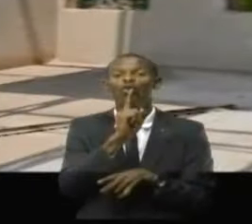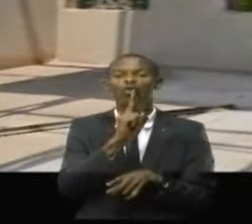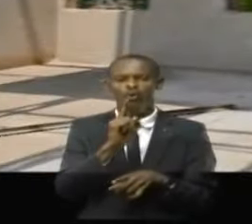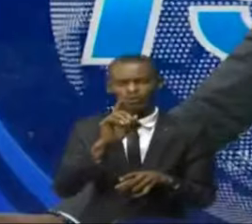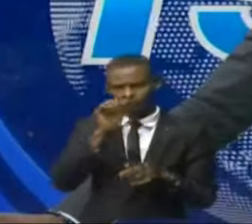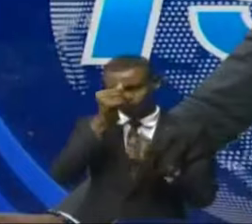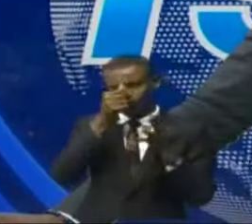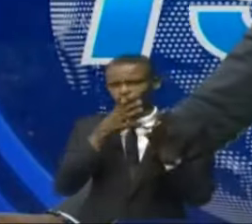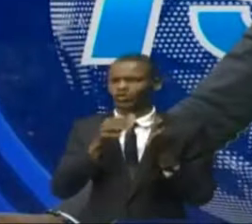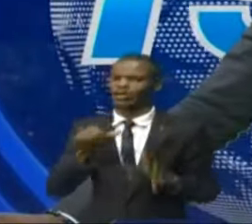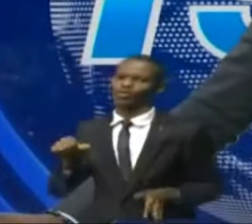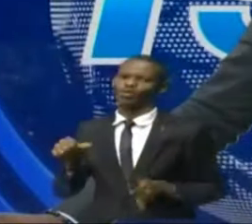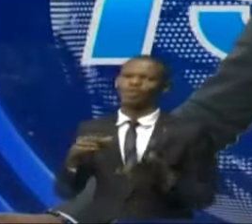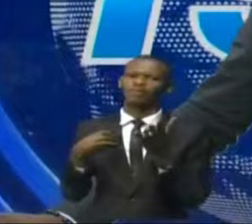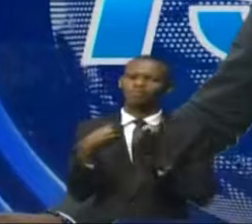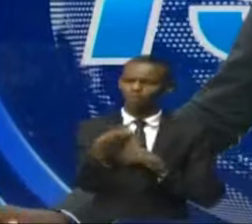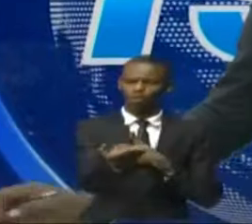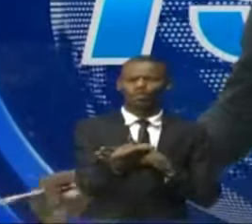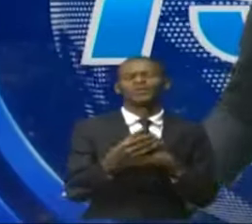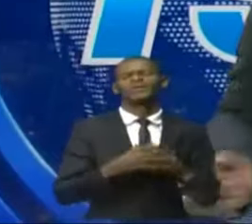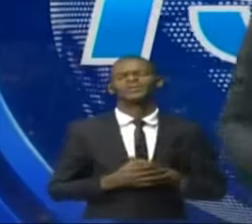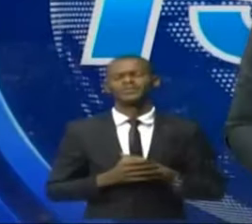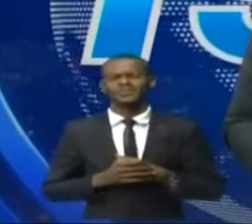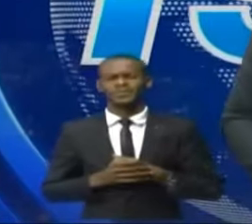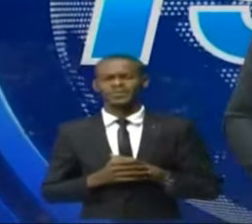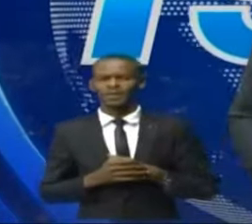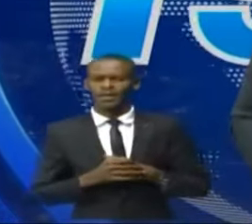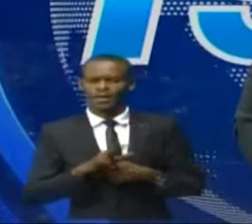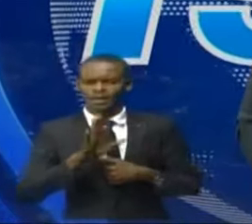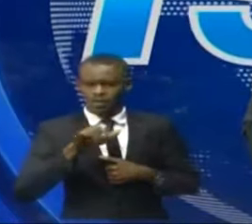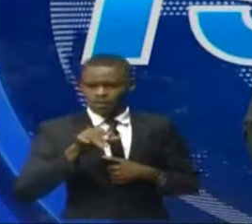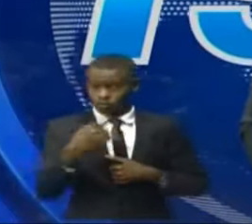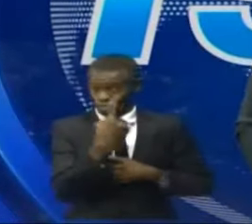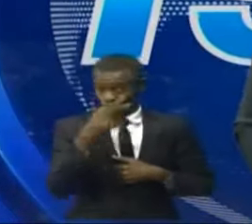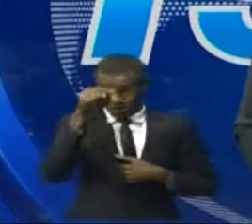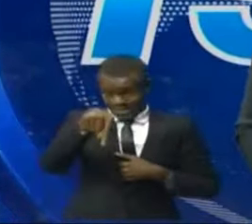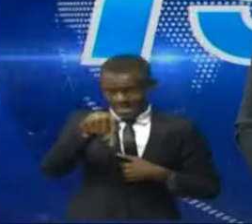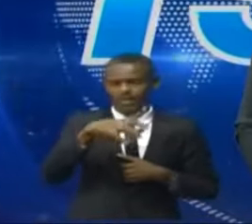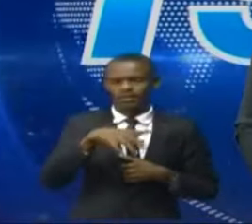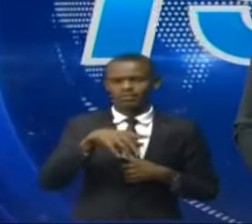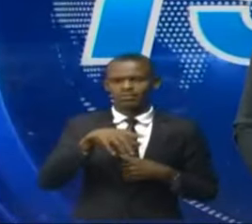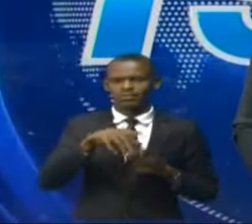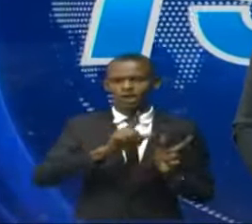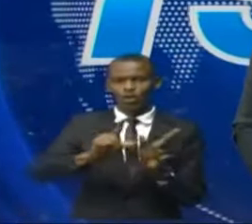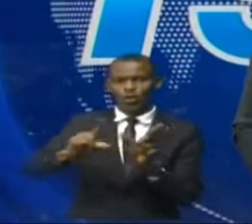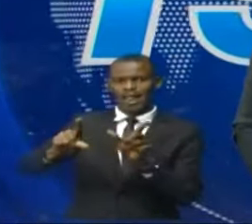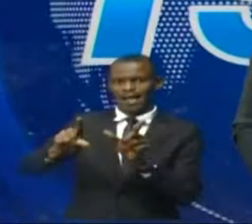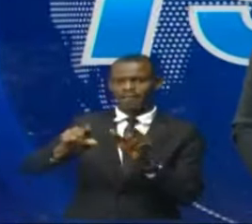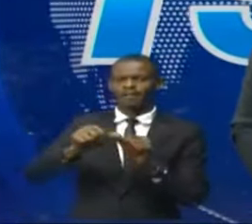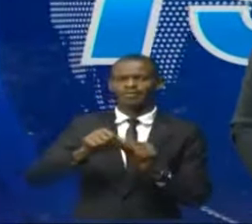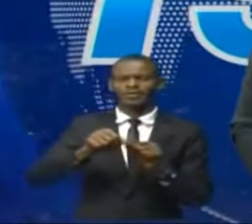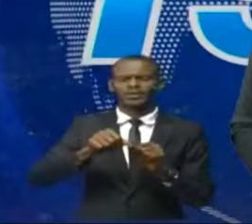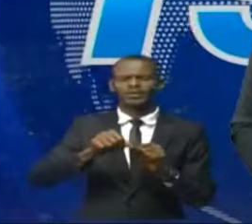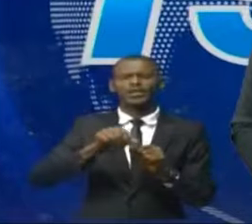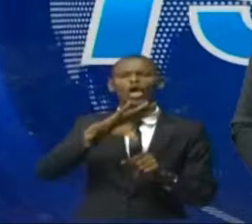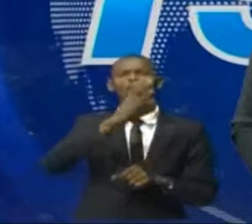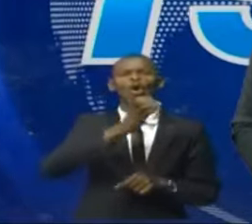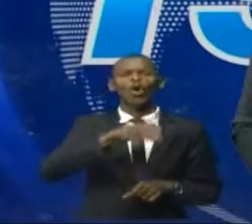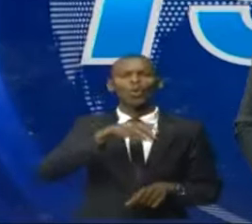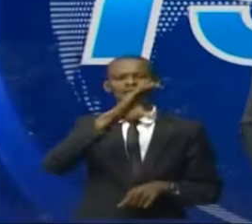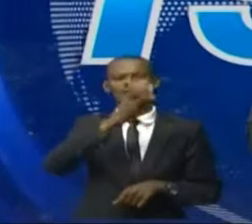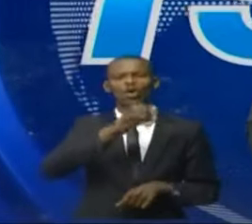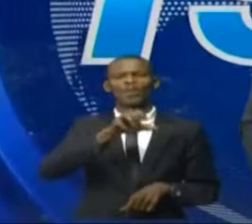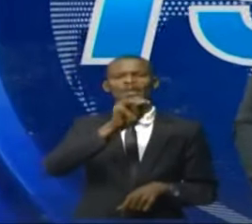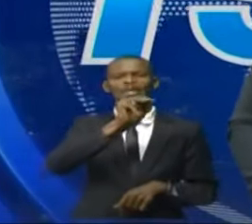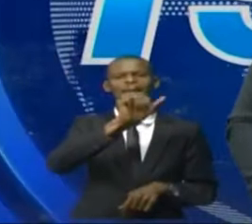Masuka. Restons toujours dans cette province de la RDC. Le bourgmestre de la commune de Manico à Colusie s'est entretenu hier